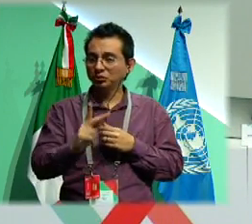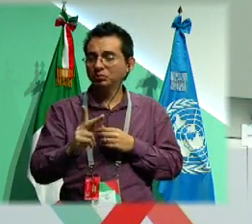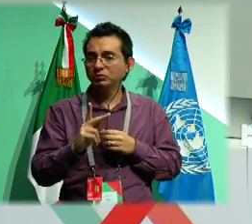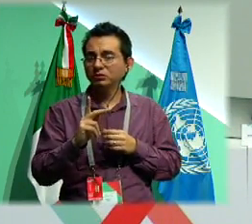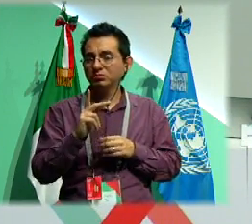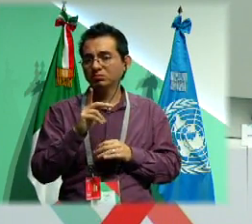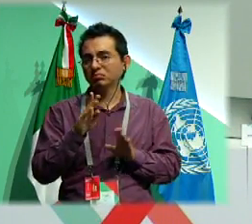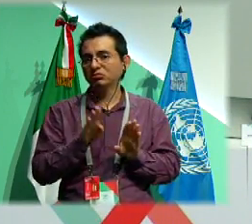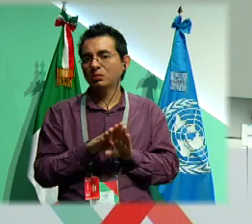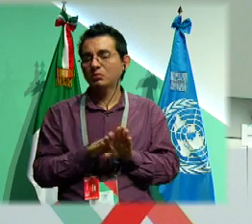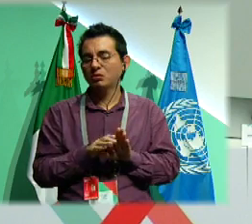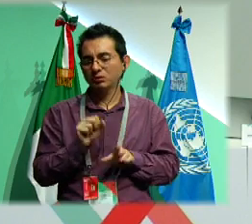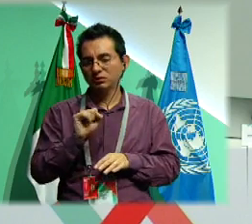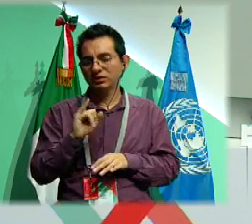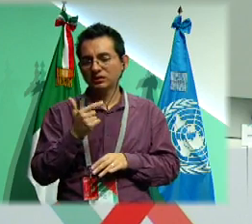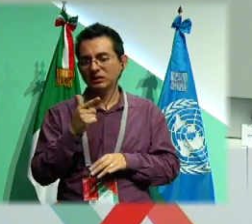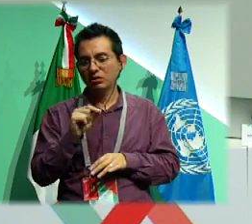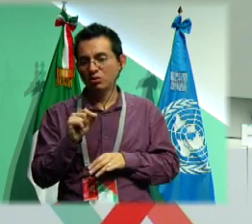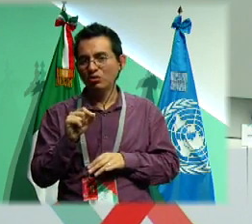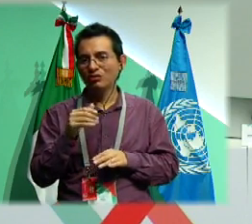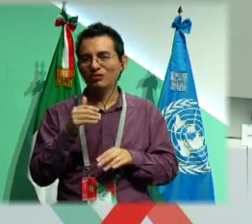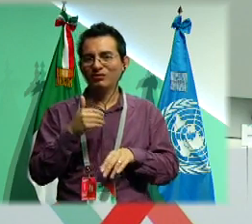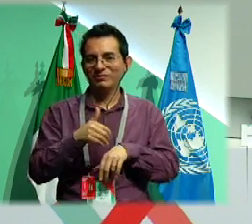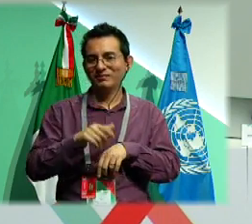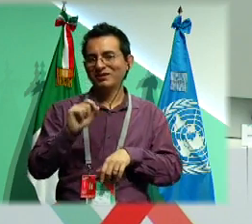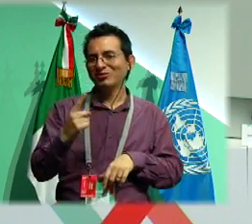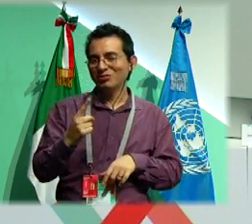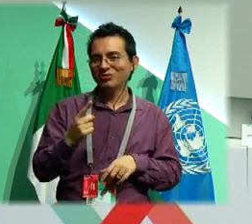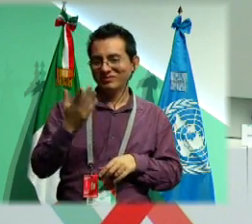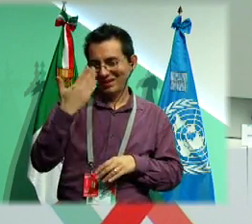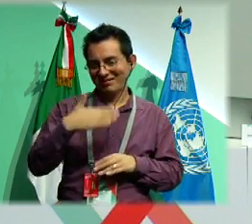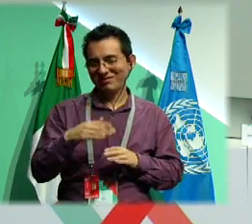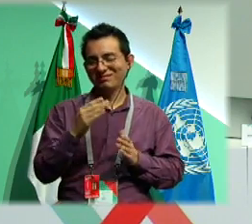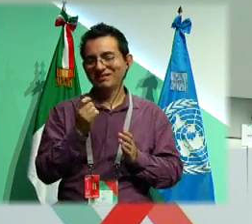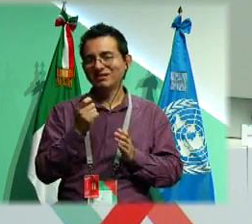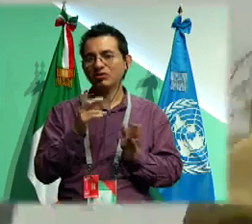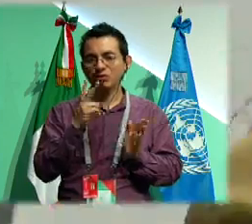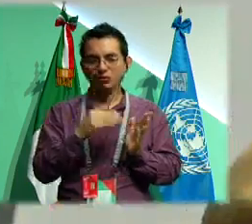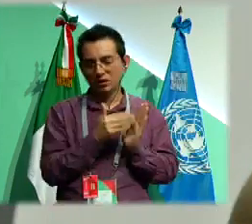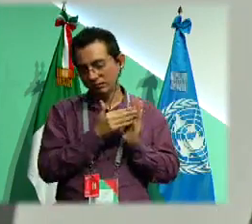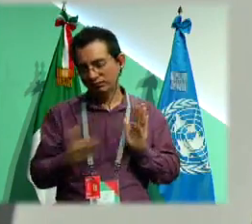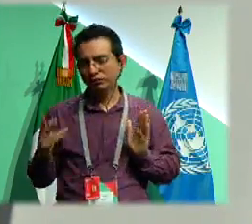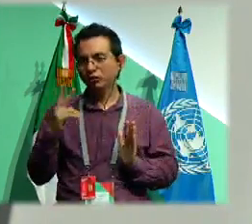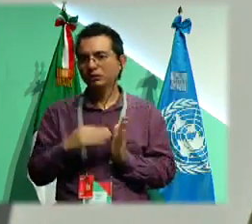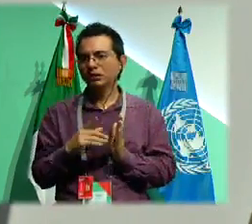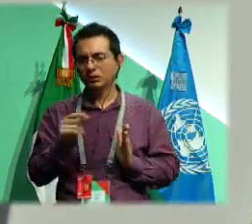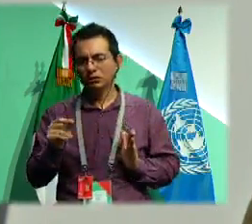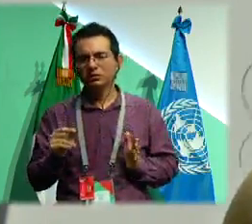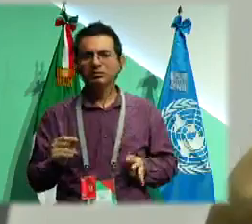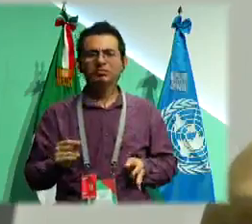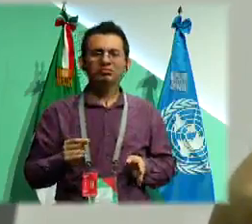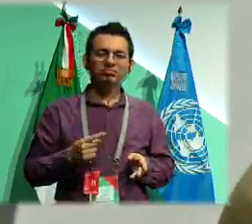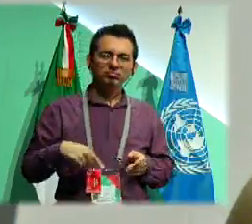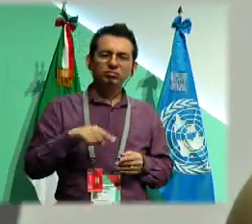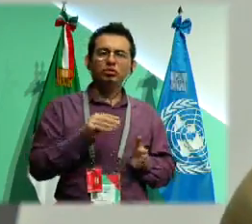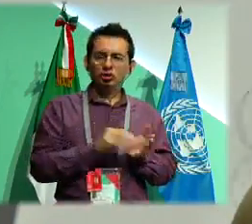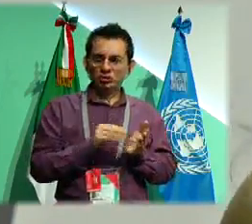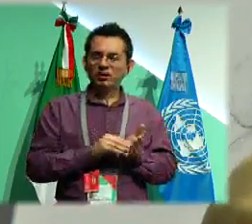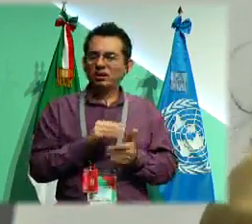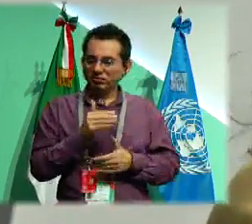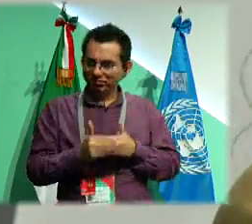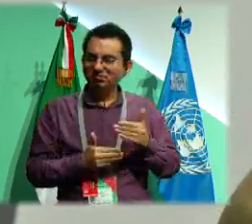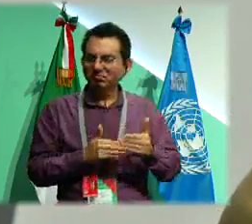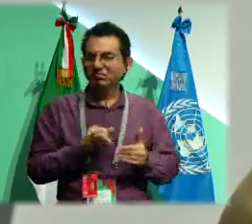pour le 21e siècle en utilisant des modèles du 21e siècle. Et en réalité, c'est clair, ce modèle ne marche pas. Et dans